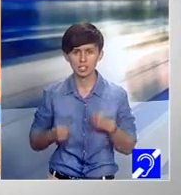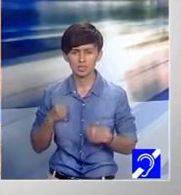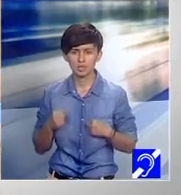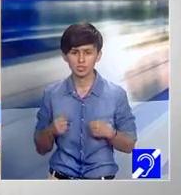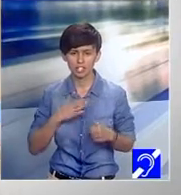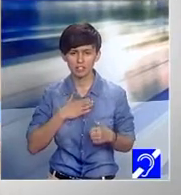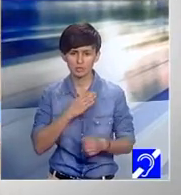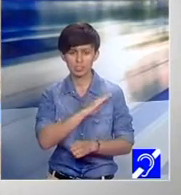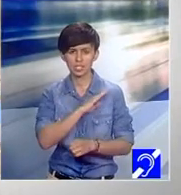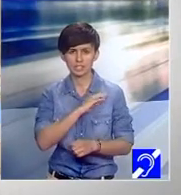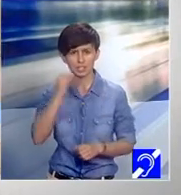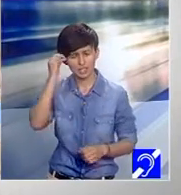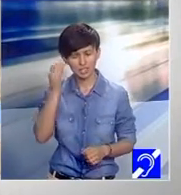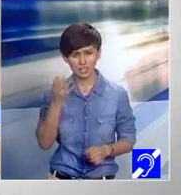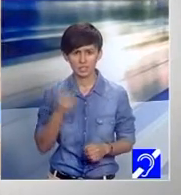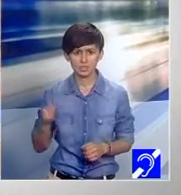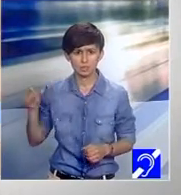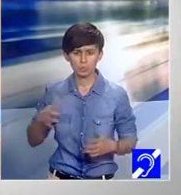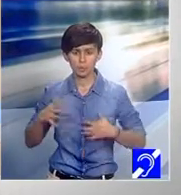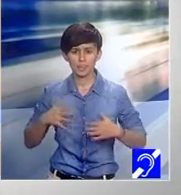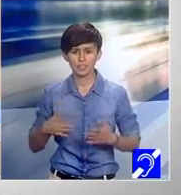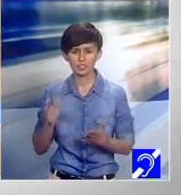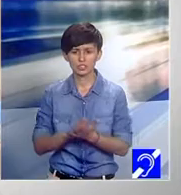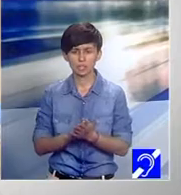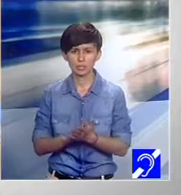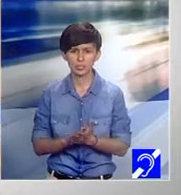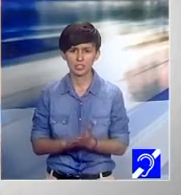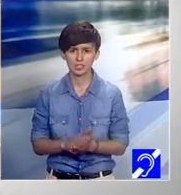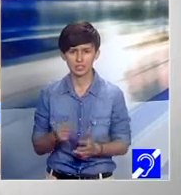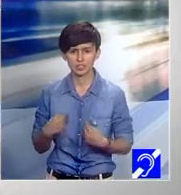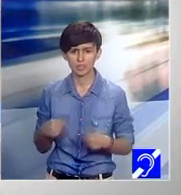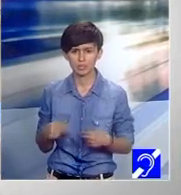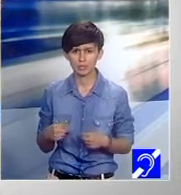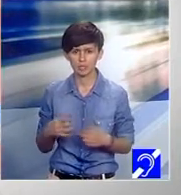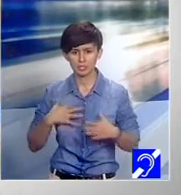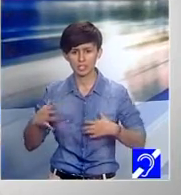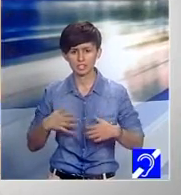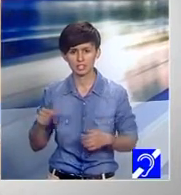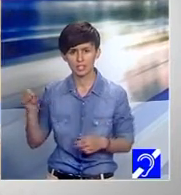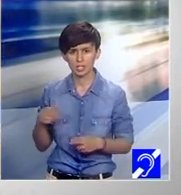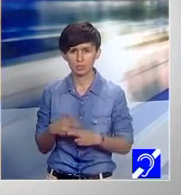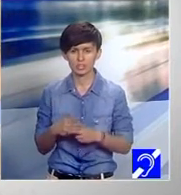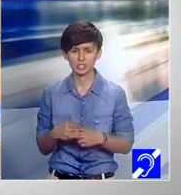creative. Artiștii le aplică terapia prin artă și pacienților Spitalului de Recuperare din Cluj.